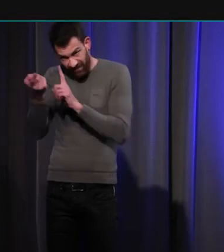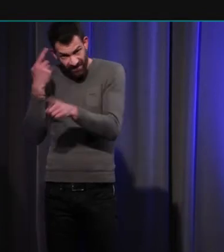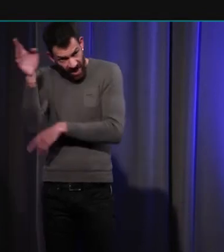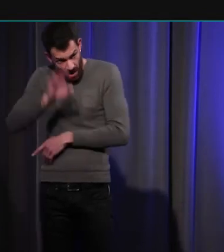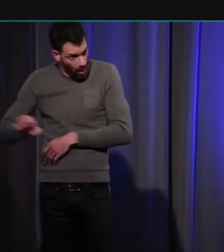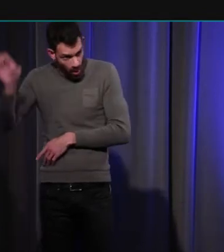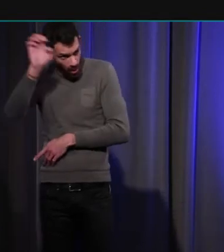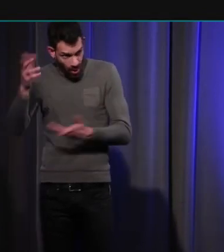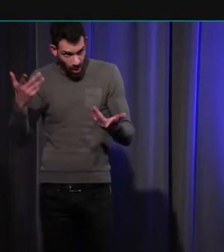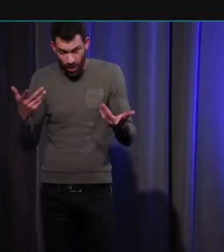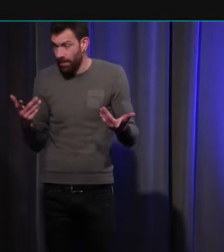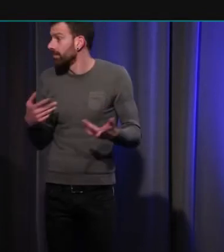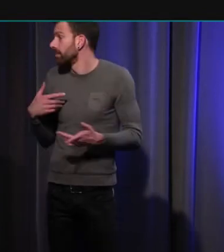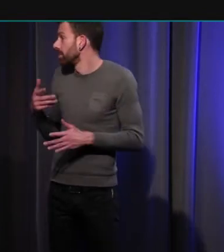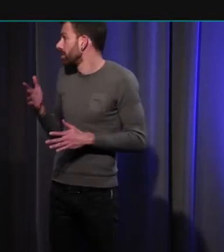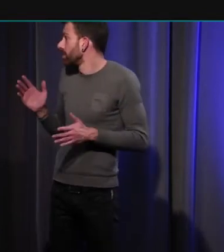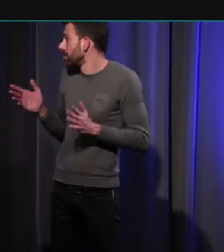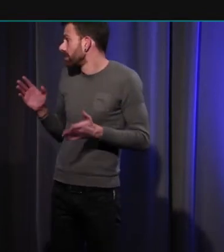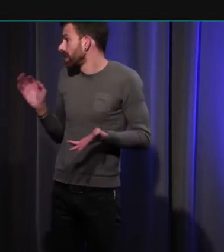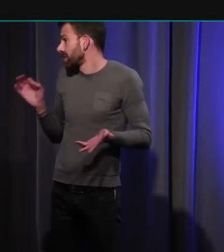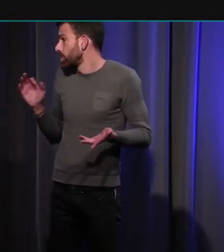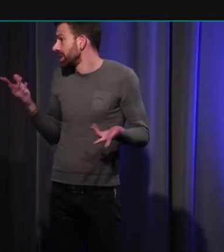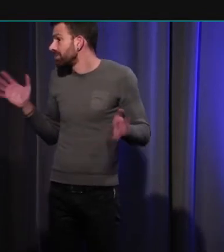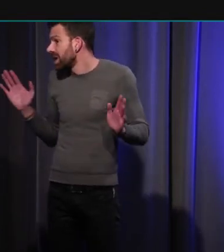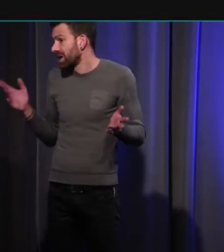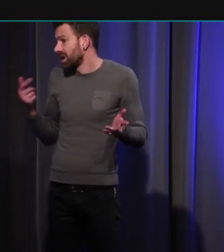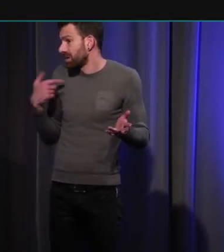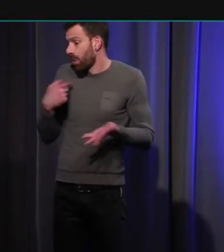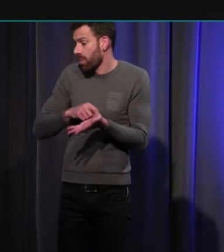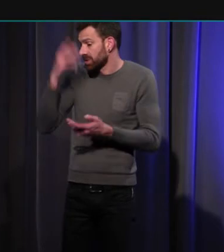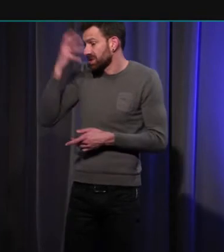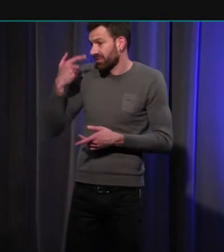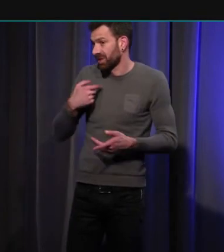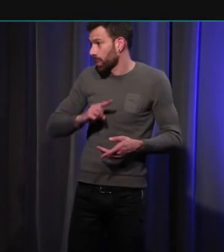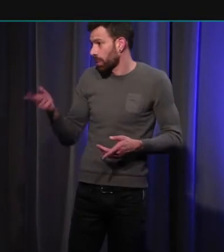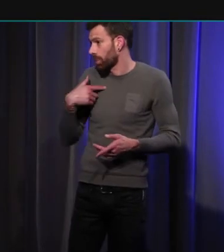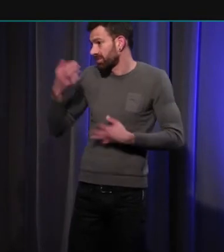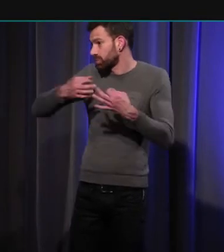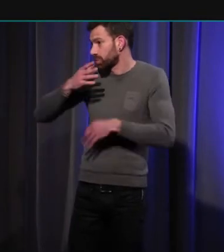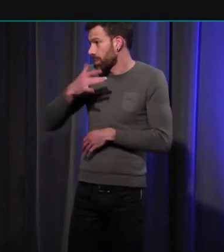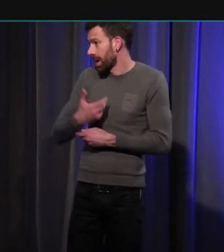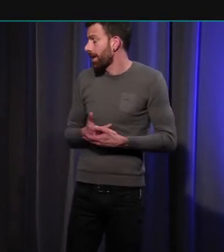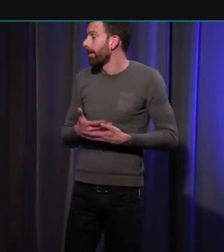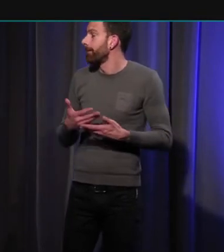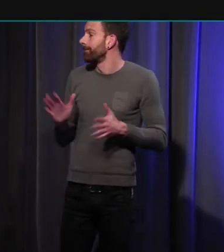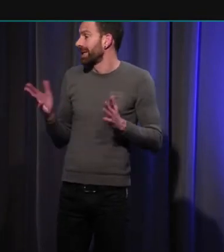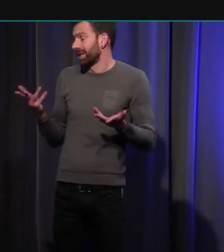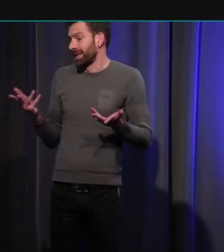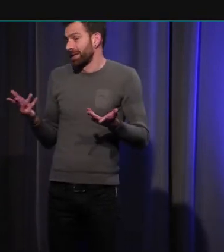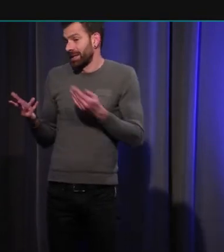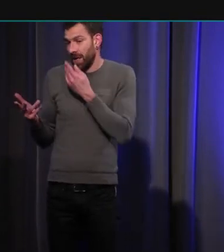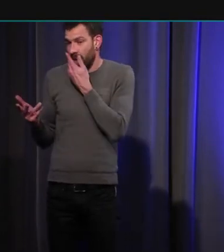apporter peut-être mais je sais pas je peux pas j'ai pas africain je peux pas juger c'est vrai qu'au l'indigénisme le col